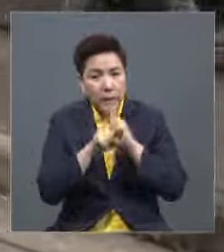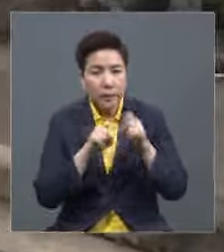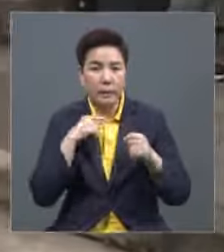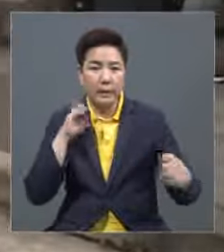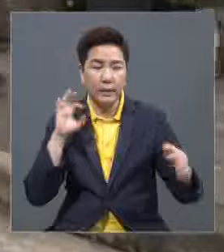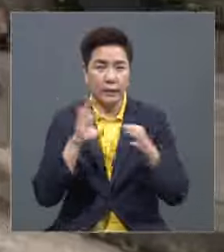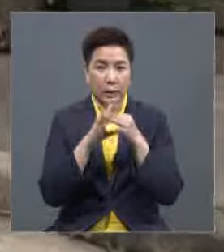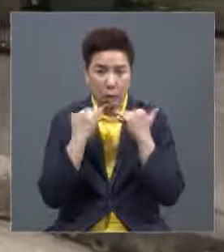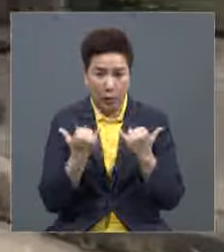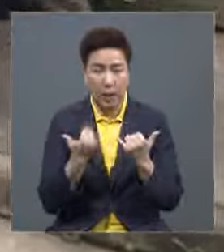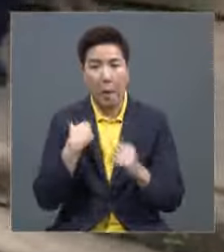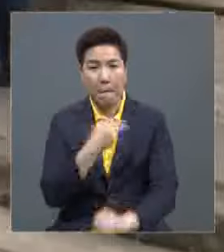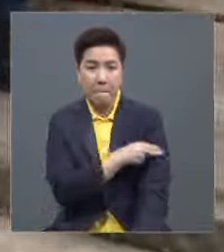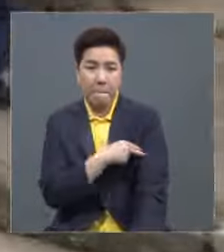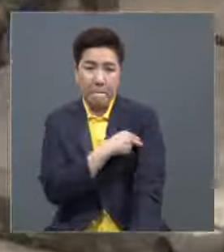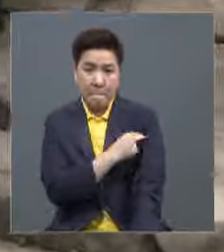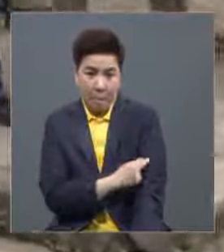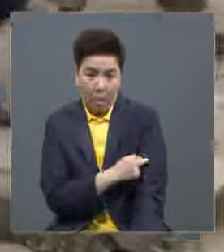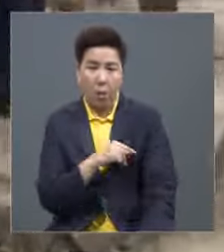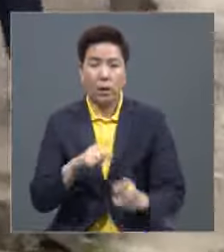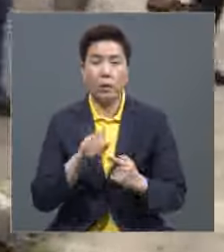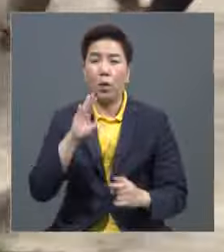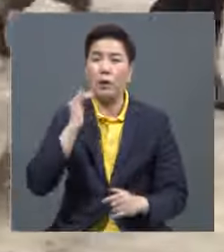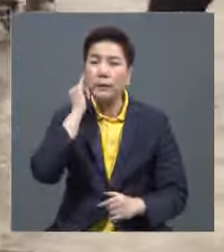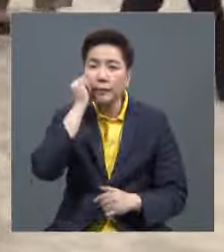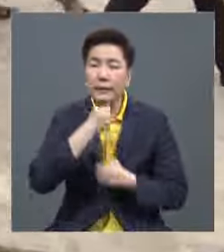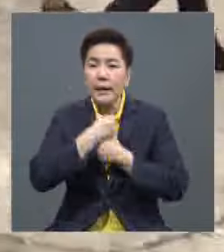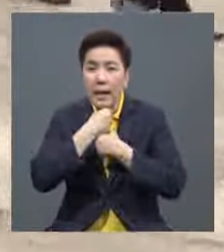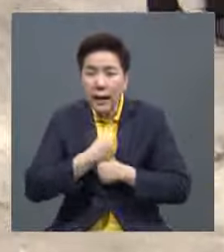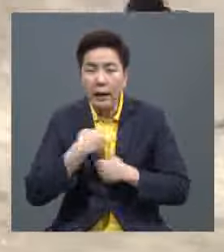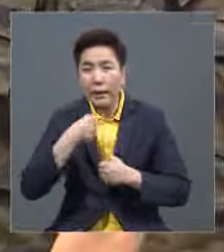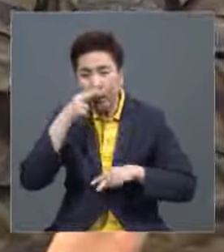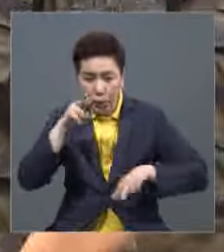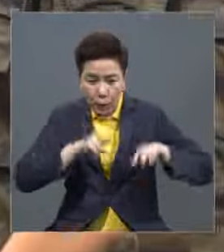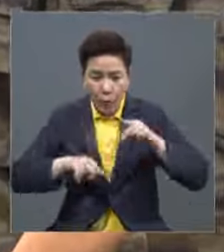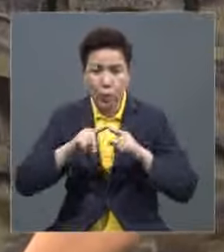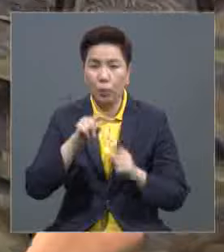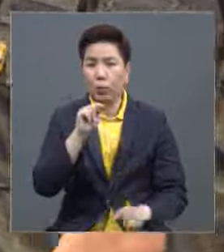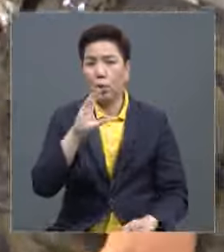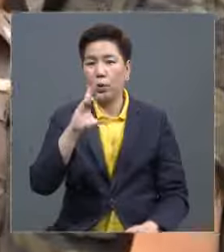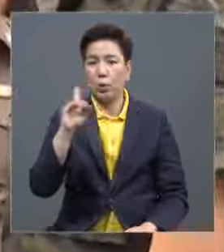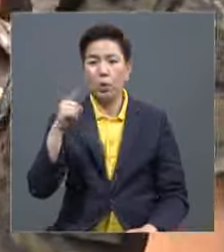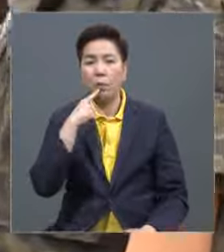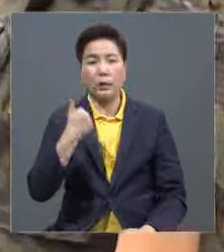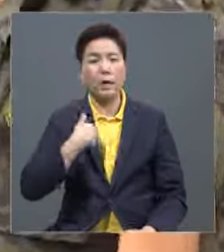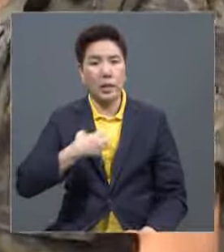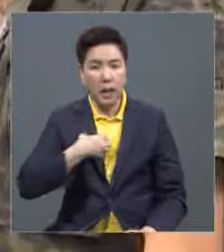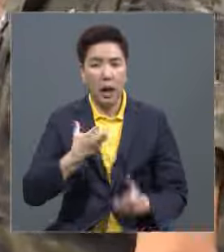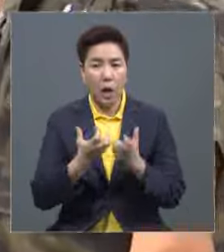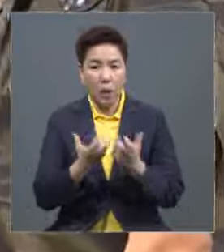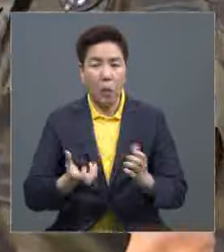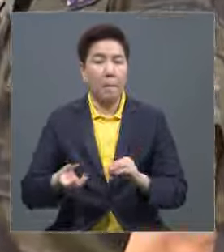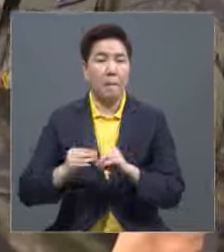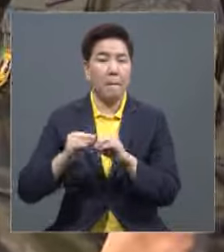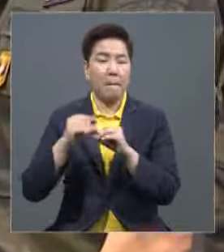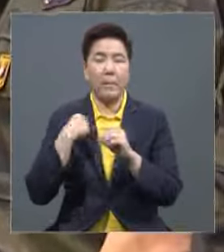ถึงเรื่องของโรงพยาบาลนวุฒิสมเด็จย้าที่ดูแลตำรวจตระเวนชายแดนในส่วนกลางว่าต้องการเครื่องมือและ